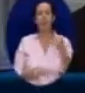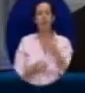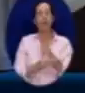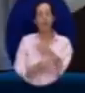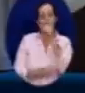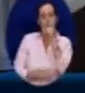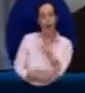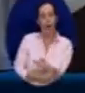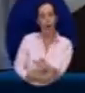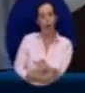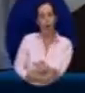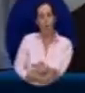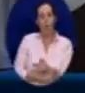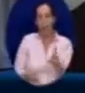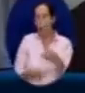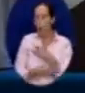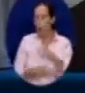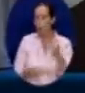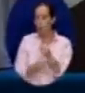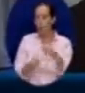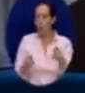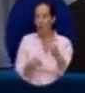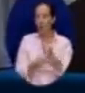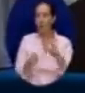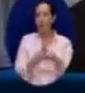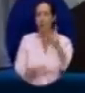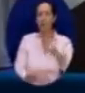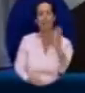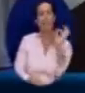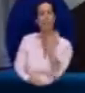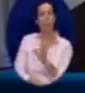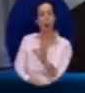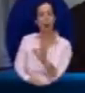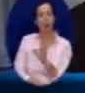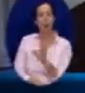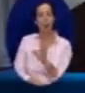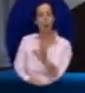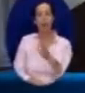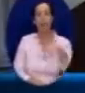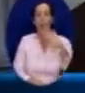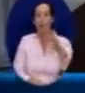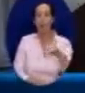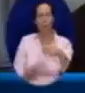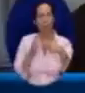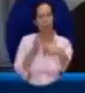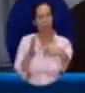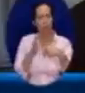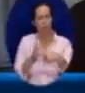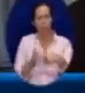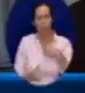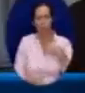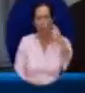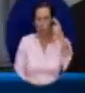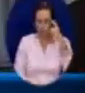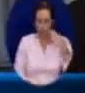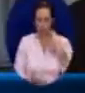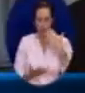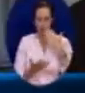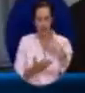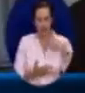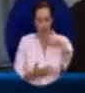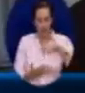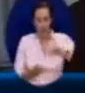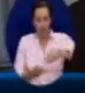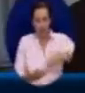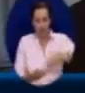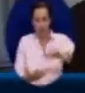שגורמת לאדם לא להיות מסוגל למלא כמו שצריך את תפקידו ופוגעת בו. ואחר כך יש המון המון דוגמאות. את חושבת שאני נתקלתי כשבאתי